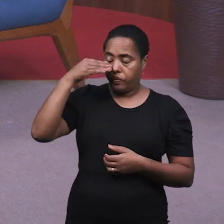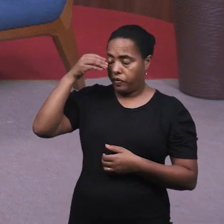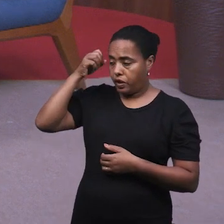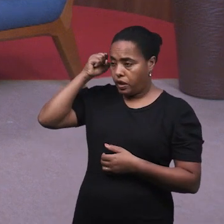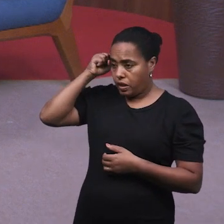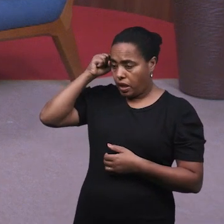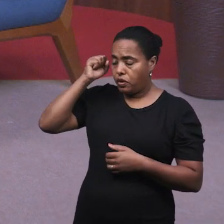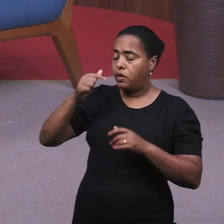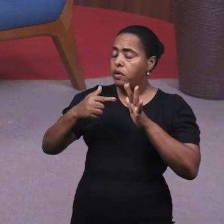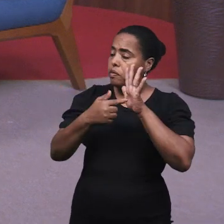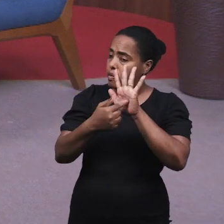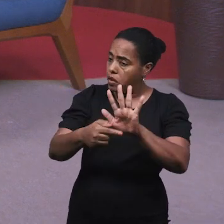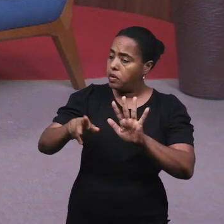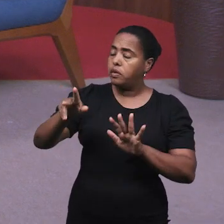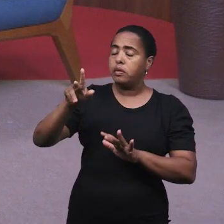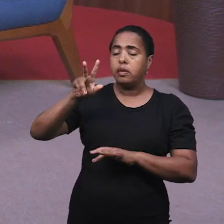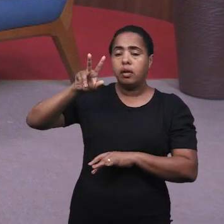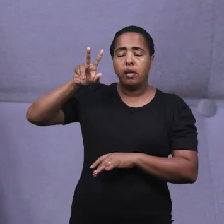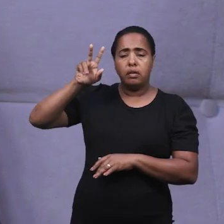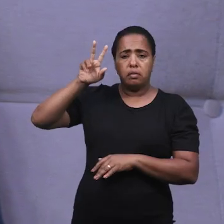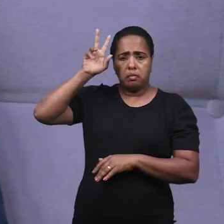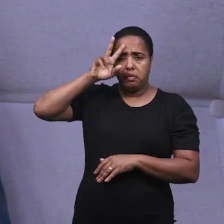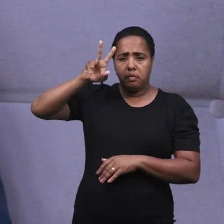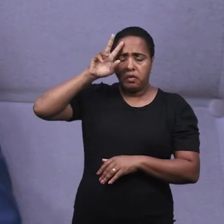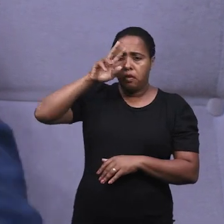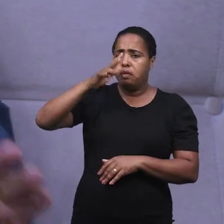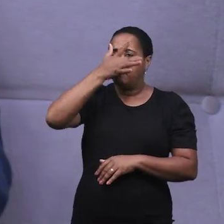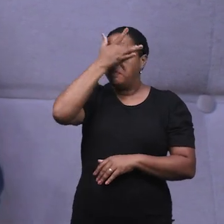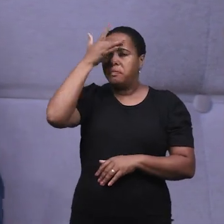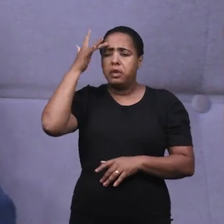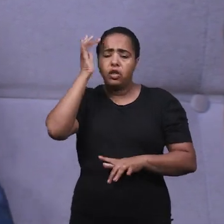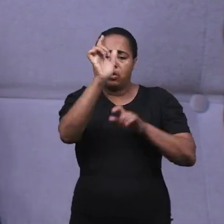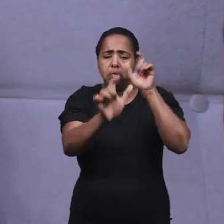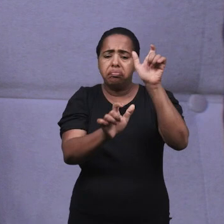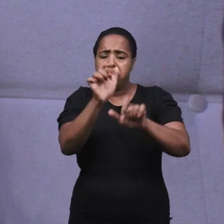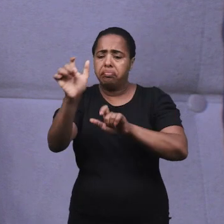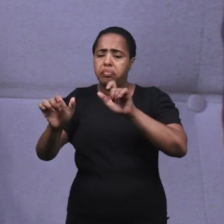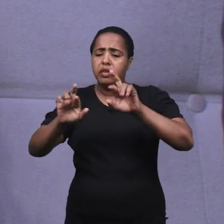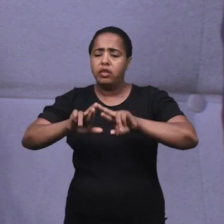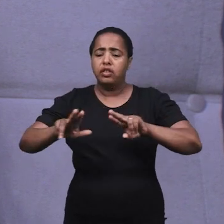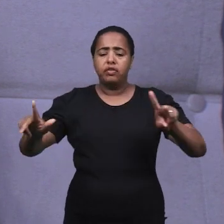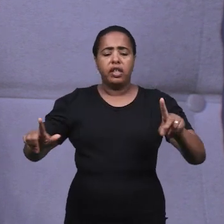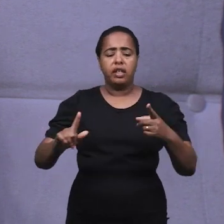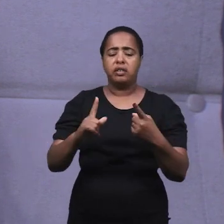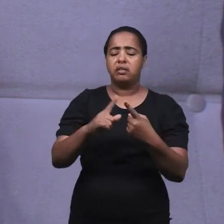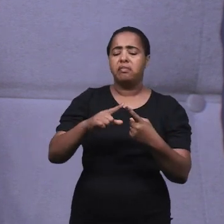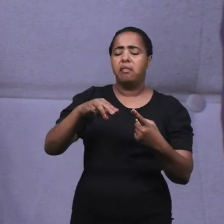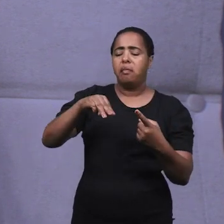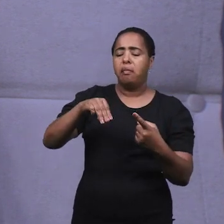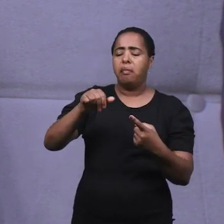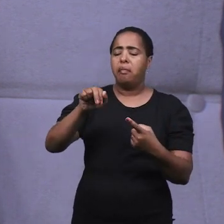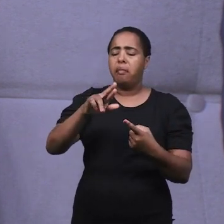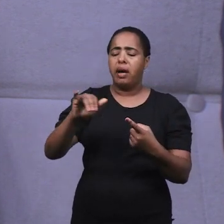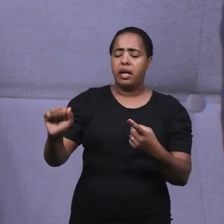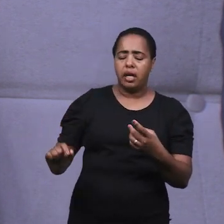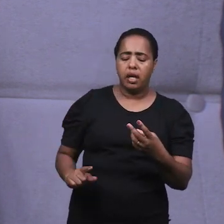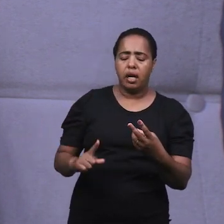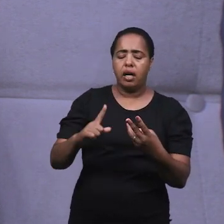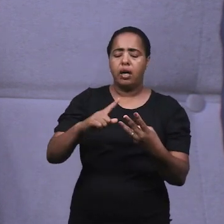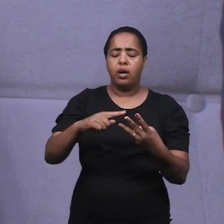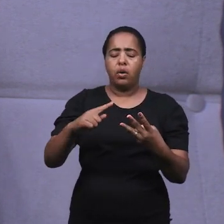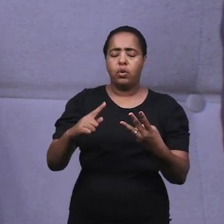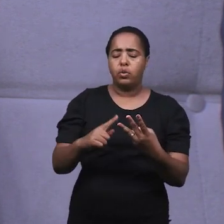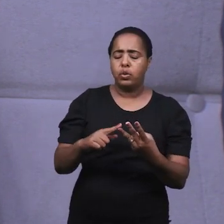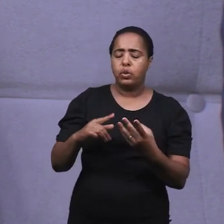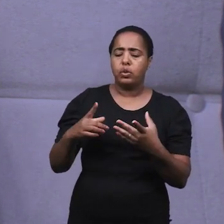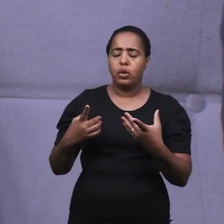différentes. Maria, les deux disciples dans le chemin d'Emmaüs, qui étaient en train de